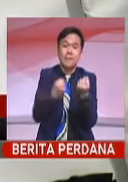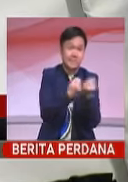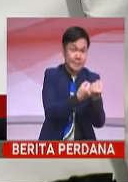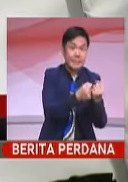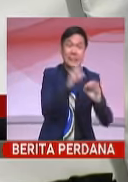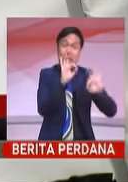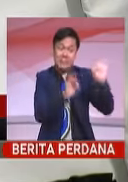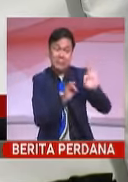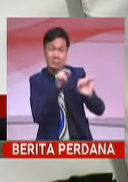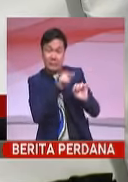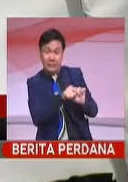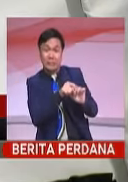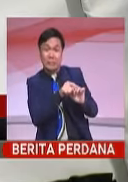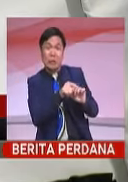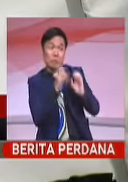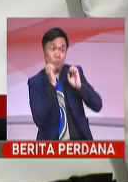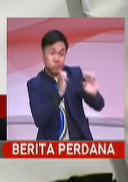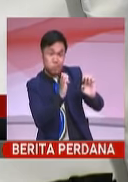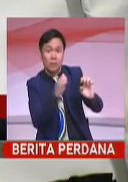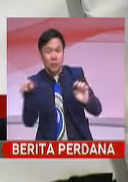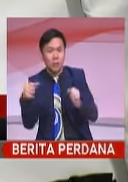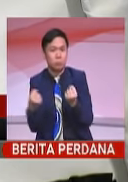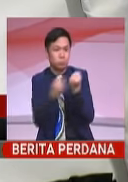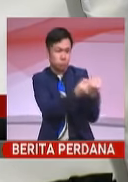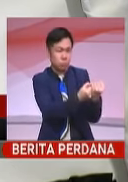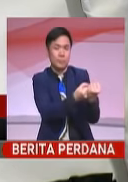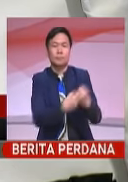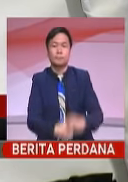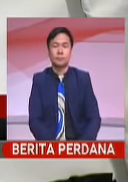sedia jika berlaku sebarang kecemasan lain.